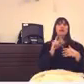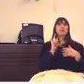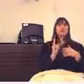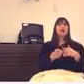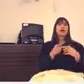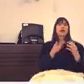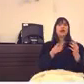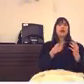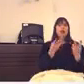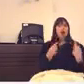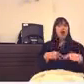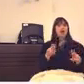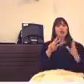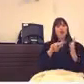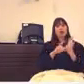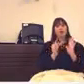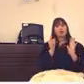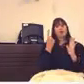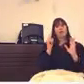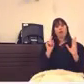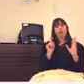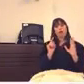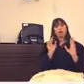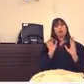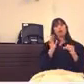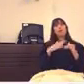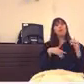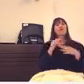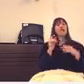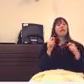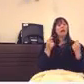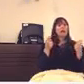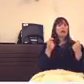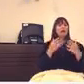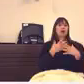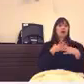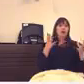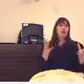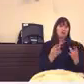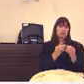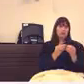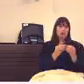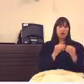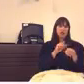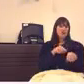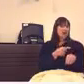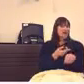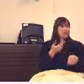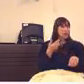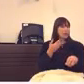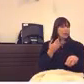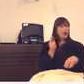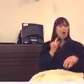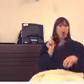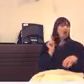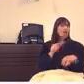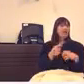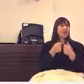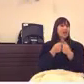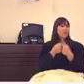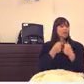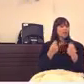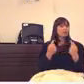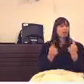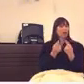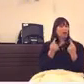צריך ללכת ליהודו המקורי, שזה מבנה חינוך, ושעלינו יחד שעה אחת קודם לא להגיע לאימותים, לא